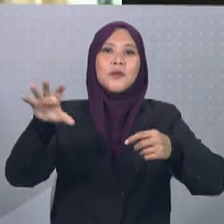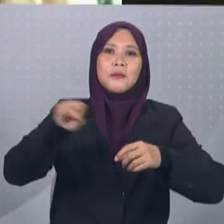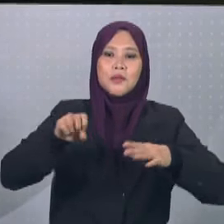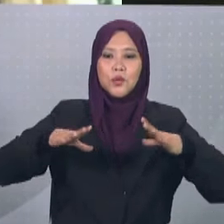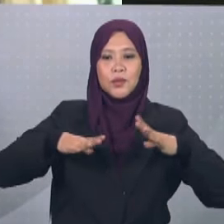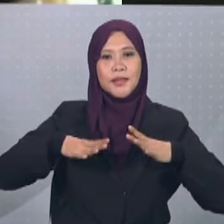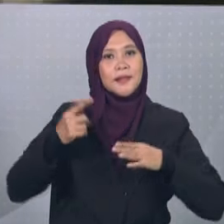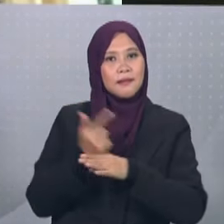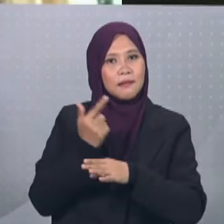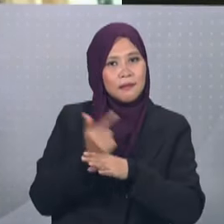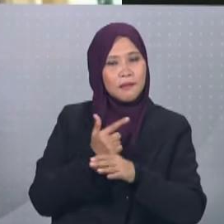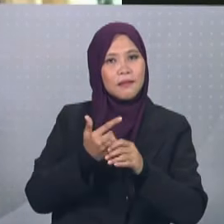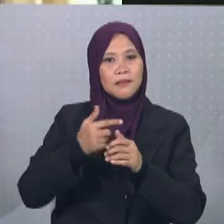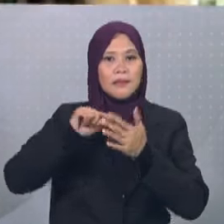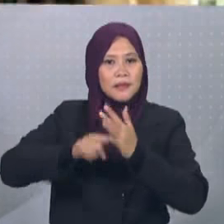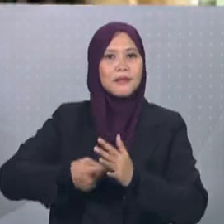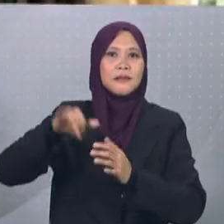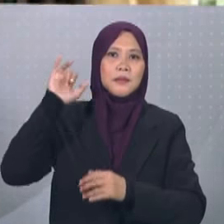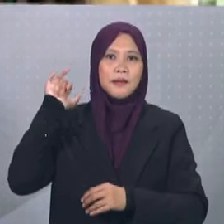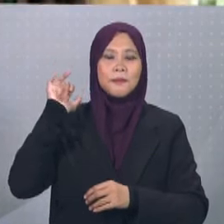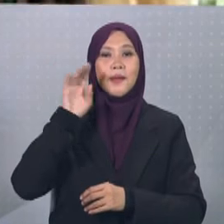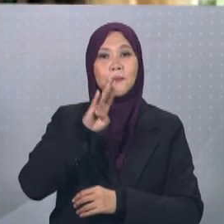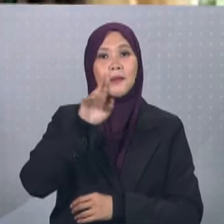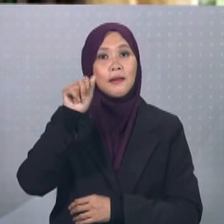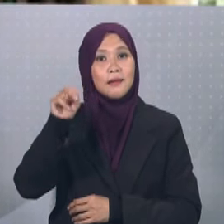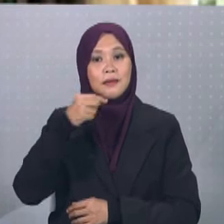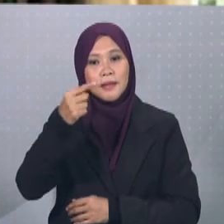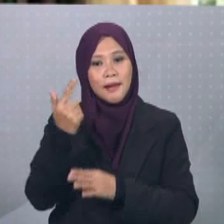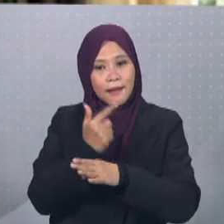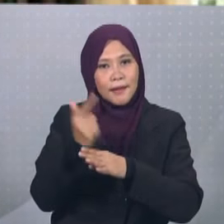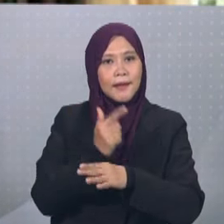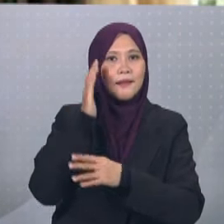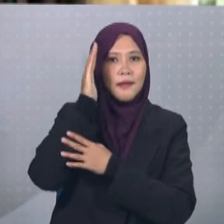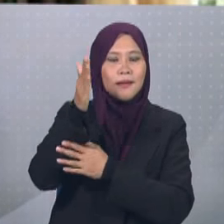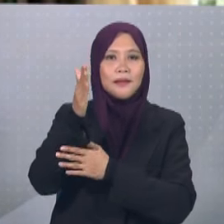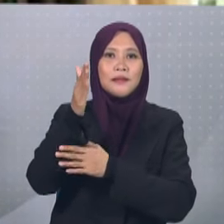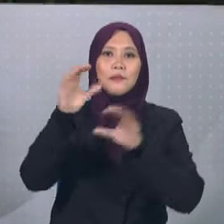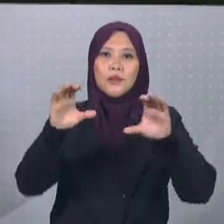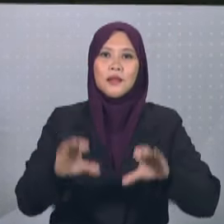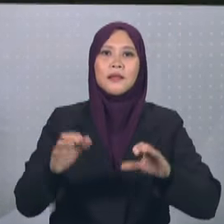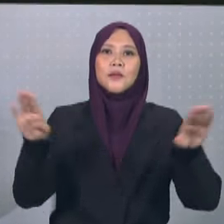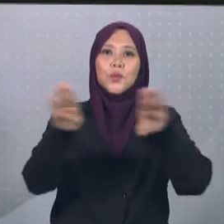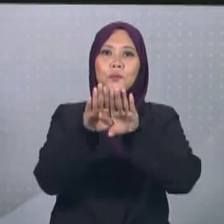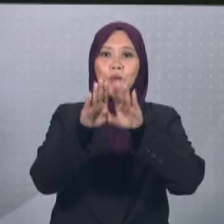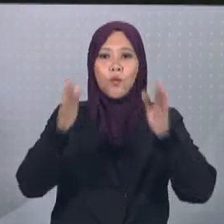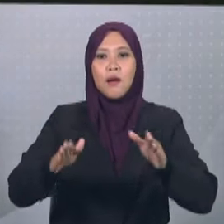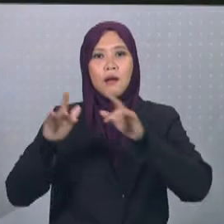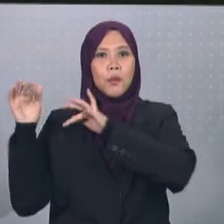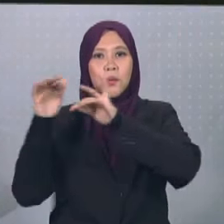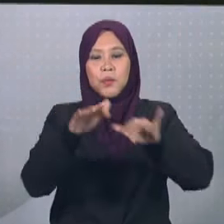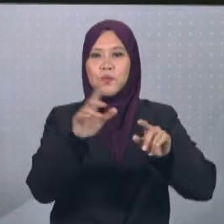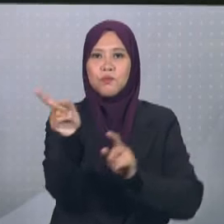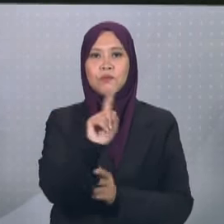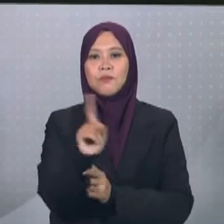dari melakukan latihan sehingga semalam. Bayern berkata latihan akan diadakan secara tertutup dan orang awam tidak dibenar berada